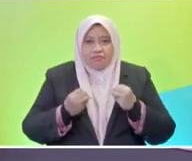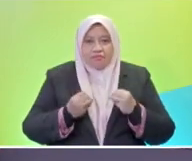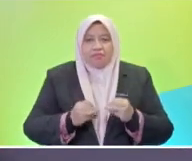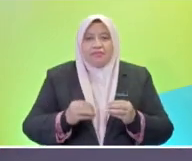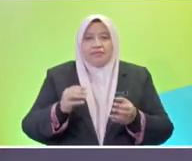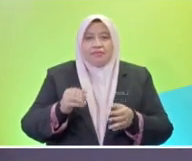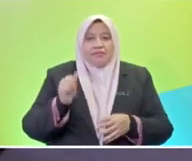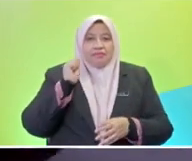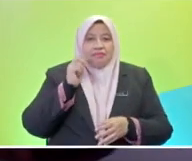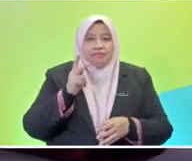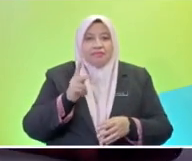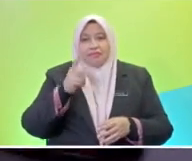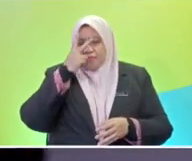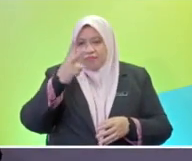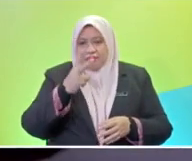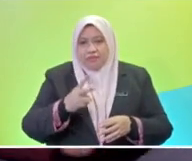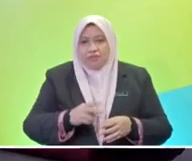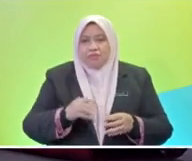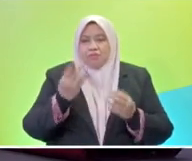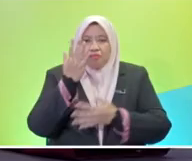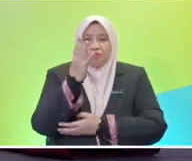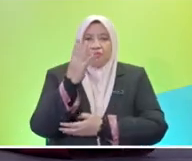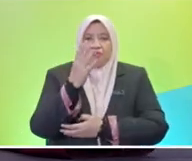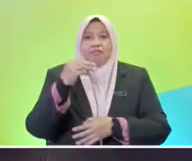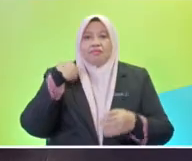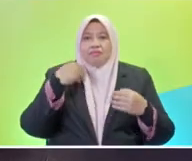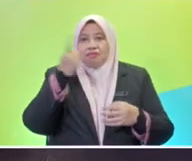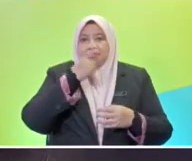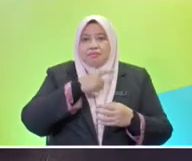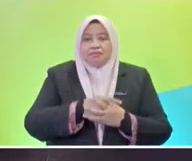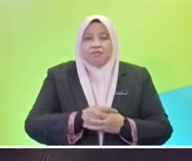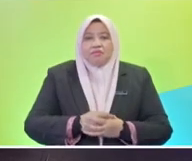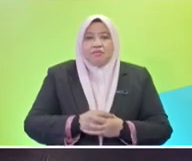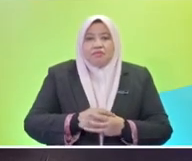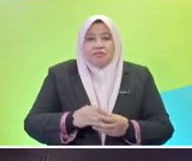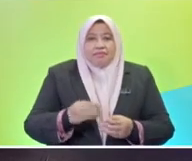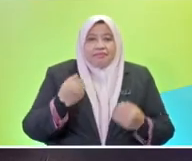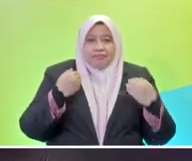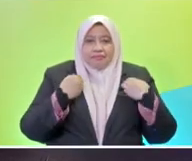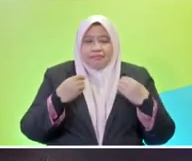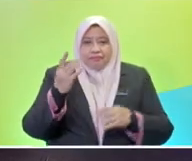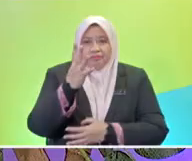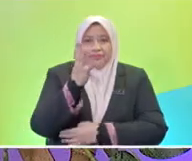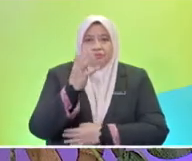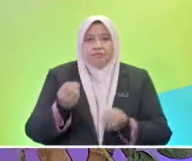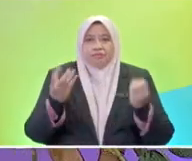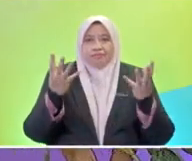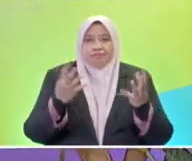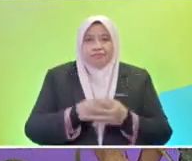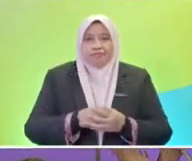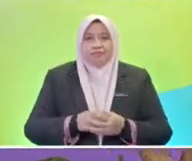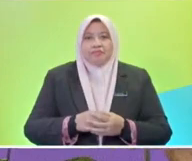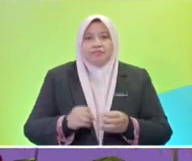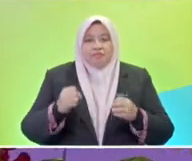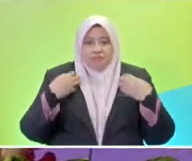Akmal tengok. Cuba tengok tumbuh-tumbuhan yang ada depan ni. Mana cikgu? Tengok. Tu. Wah. Subur